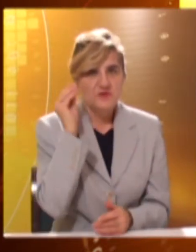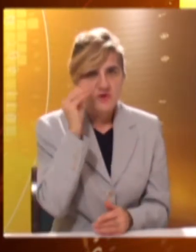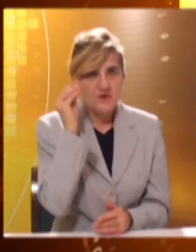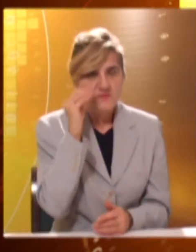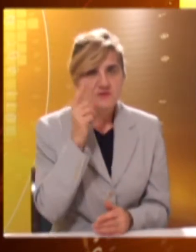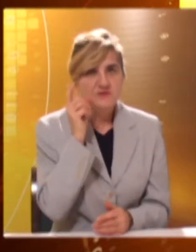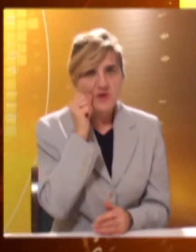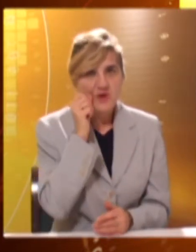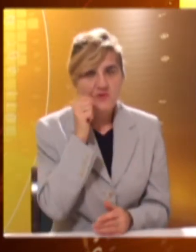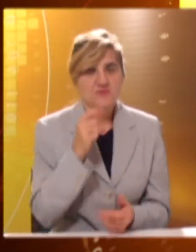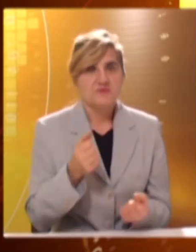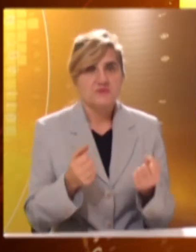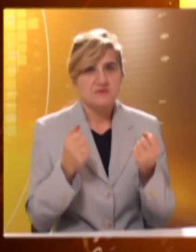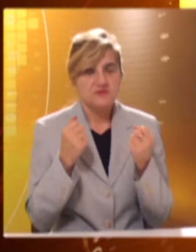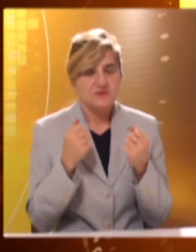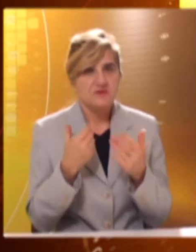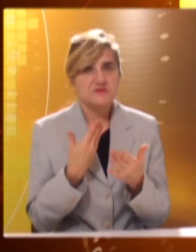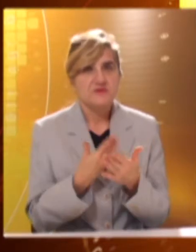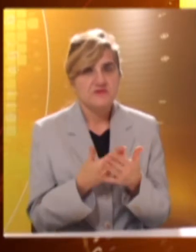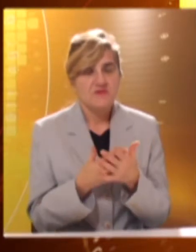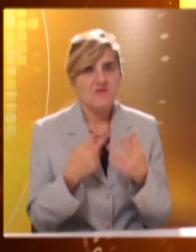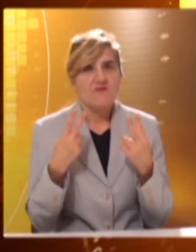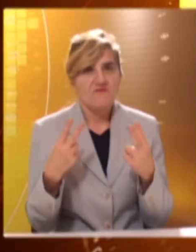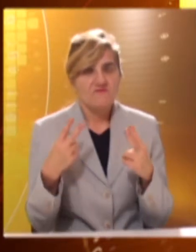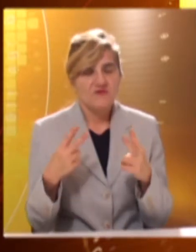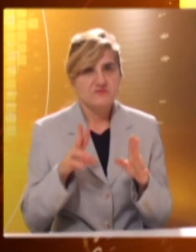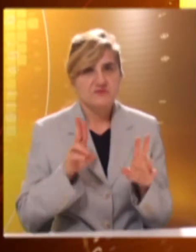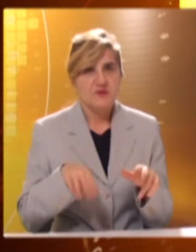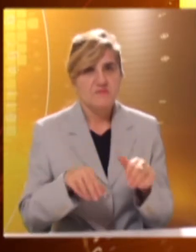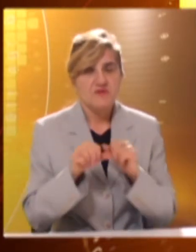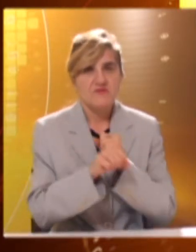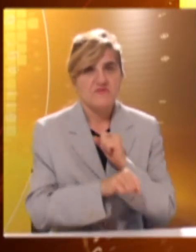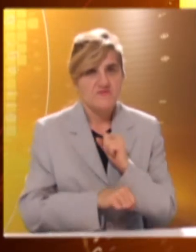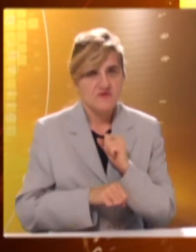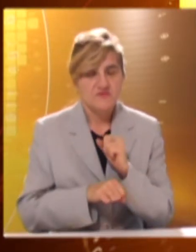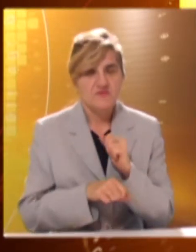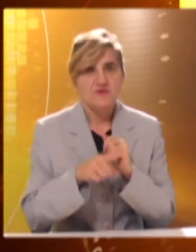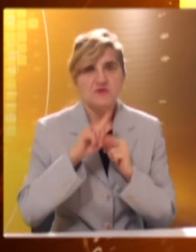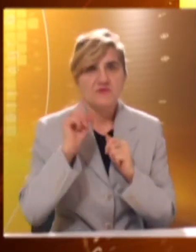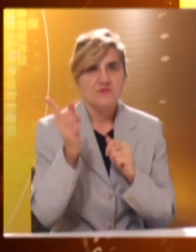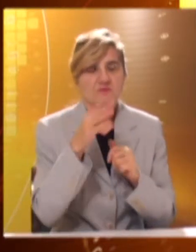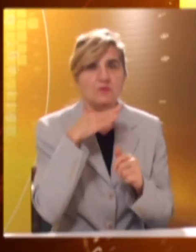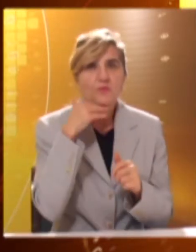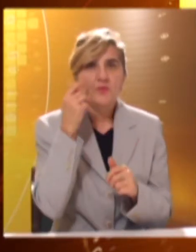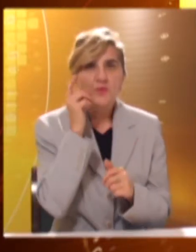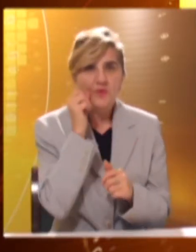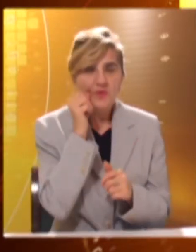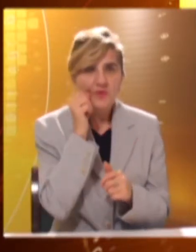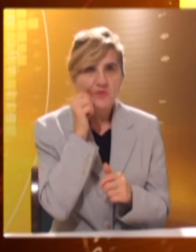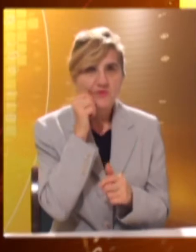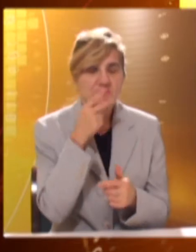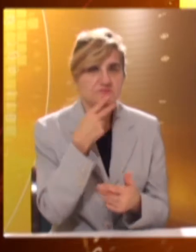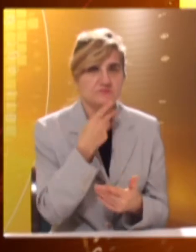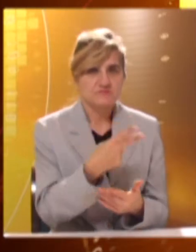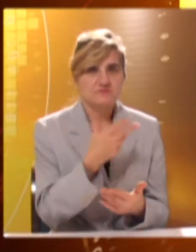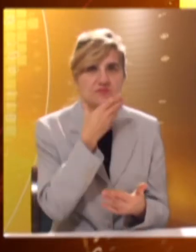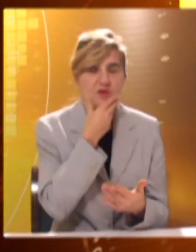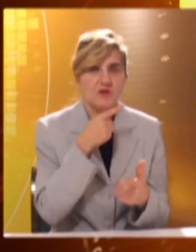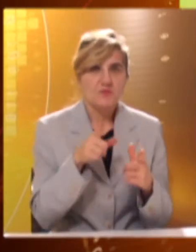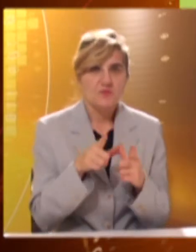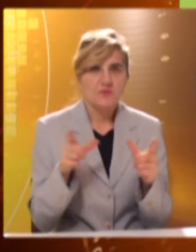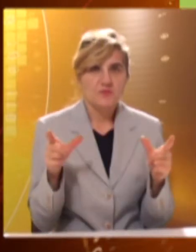neizvesna, stručnjaci ipak smatraju da je obrazovanje važno te da je veliki broj fakultetski obrazovanih ljudi poželjna slika svakog društva.